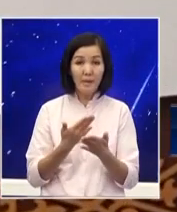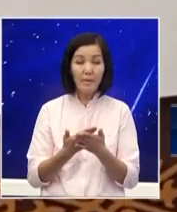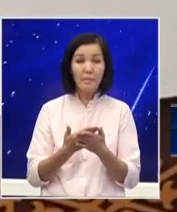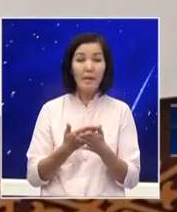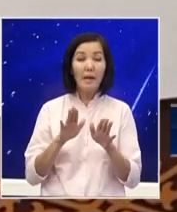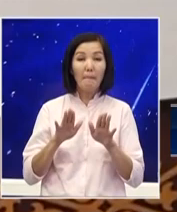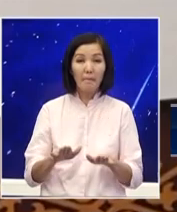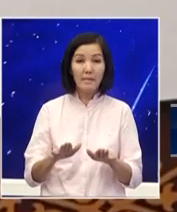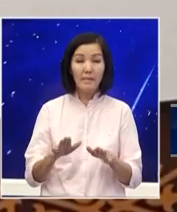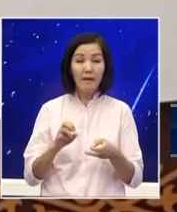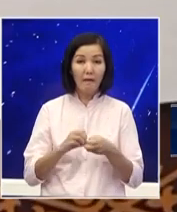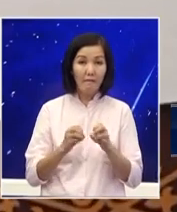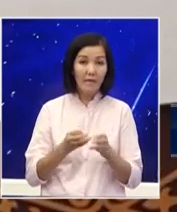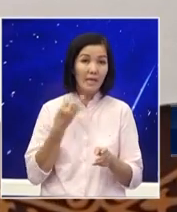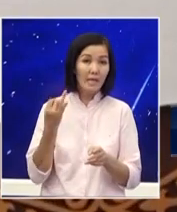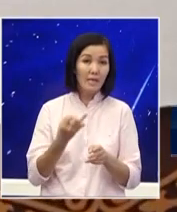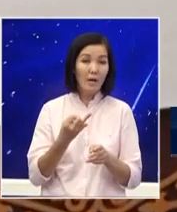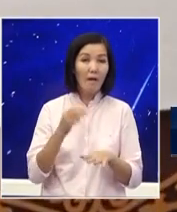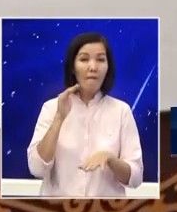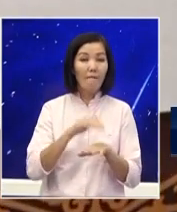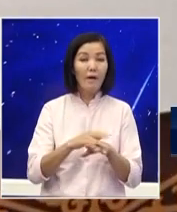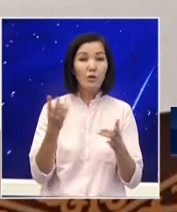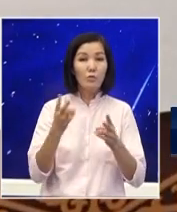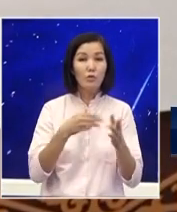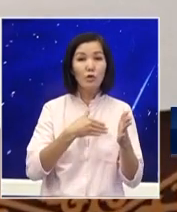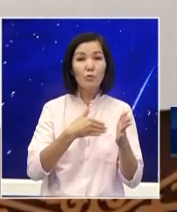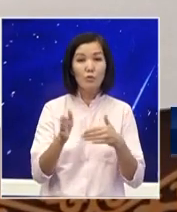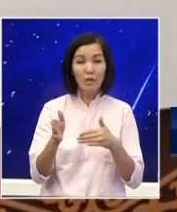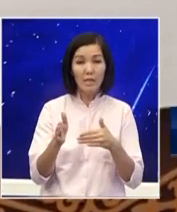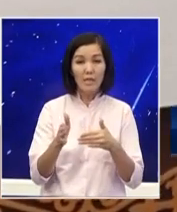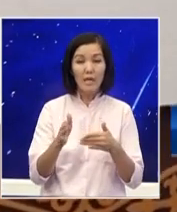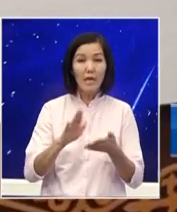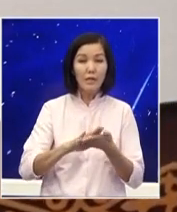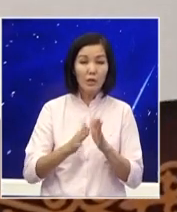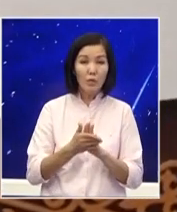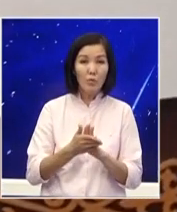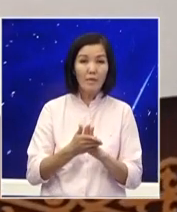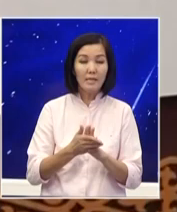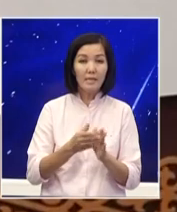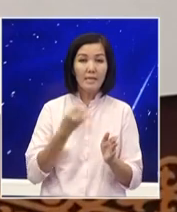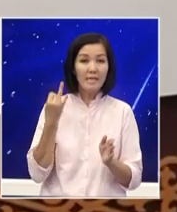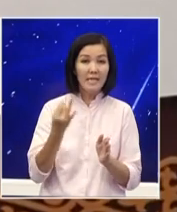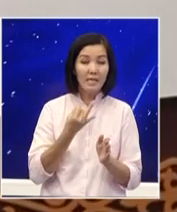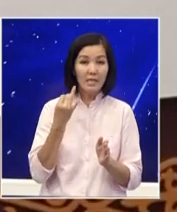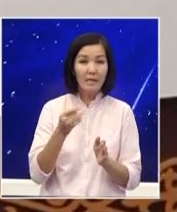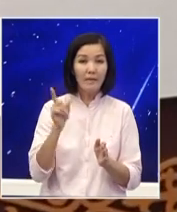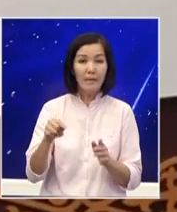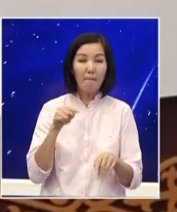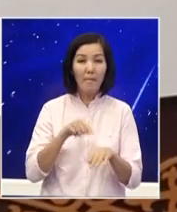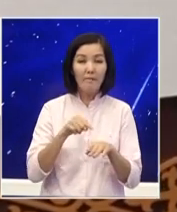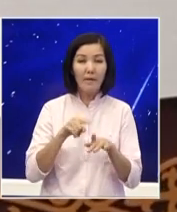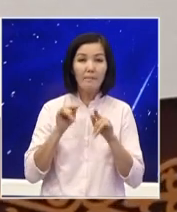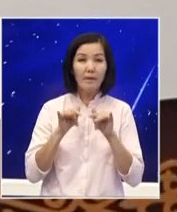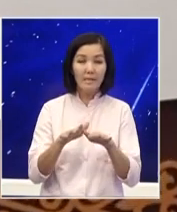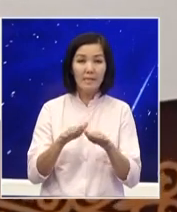интересов то этот факт необходимо немедленно устранить так как ситуация при которой личная заинтересованность человека может повлиять на процесс